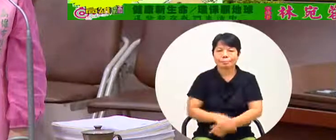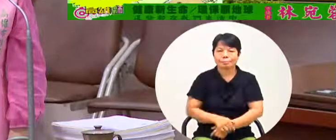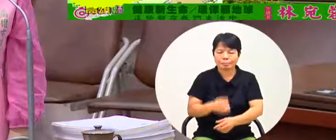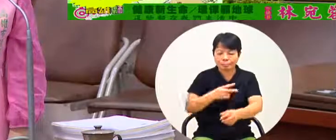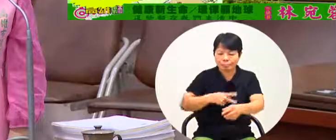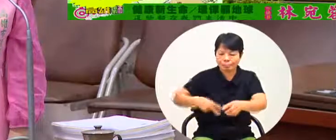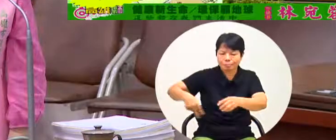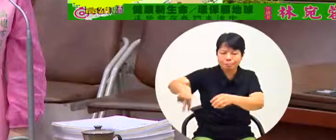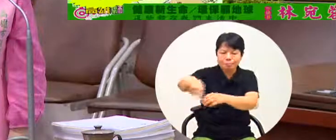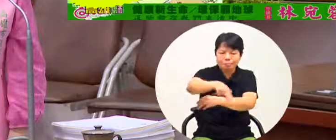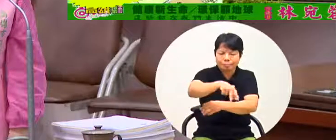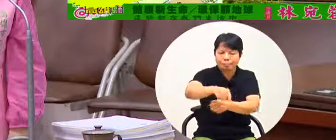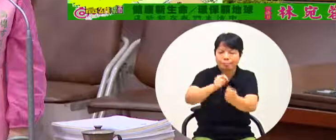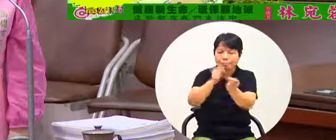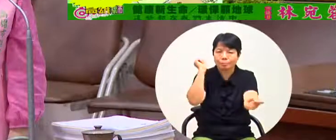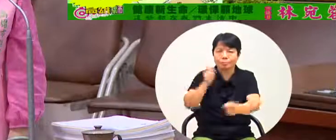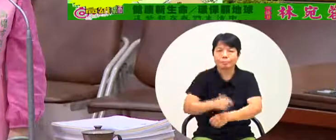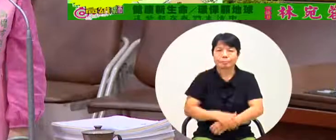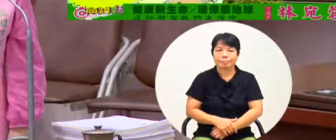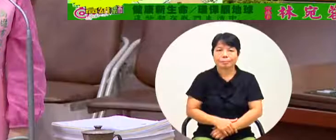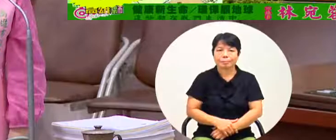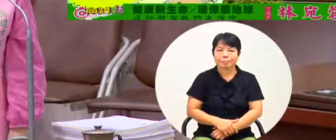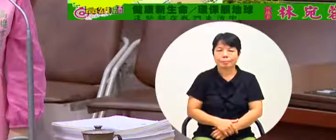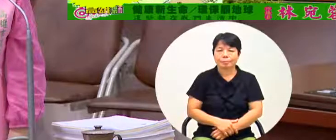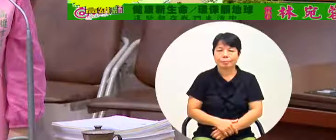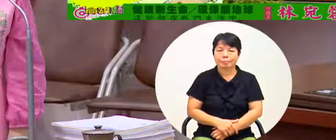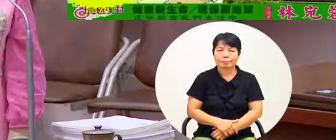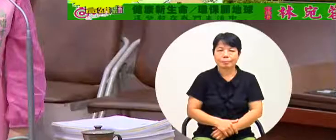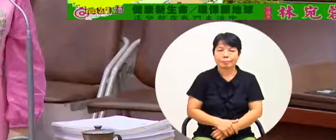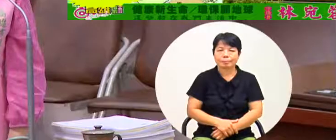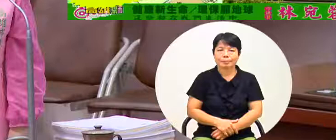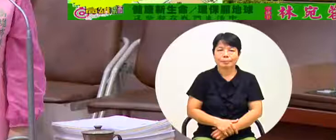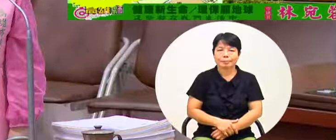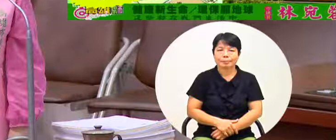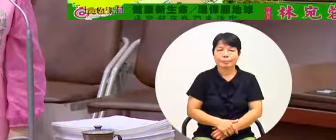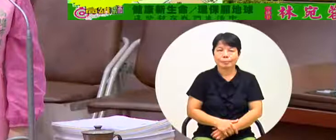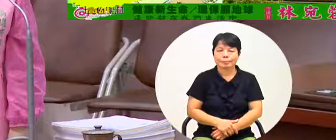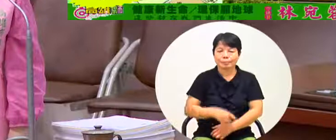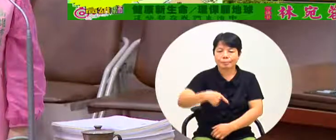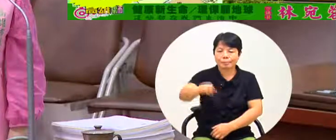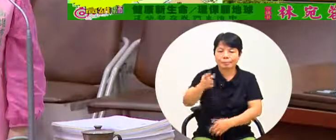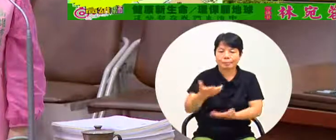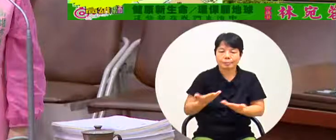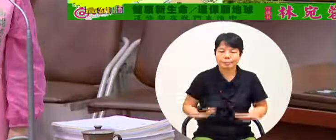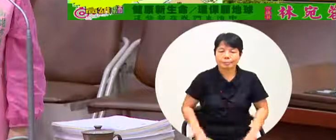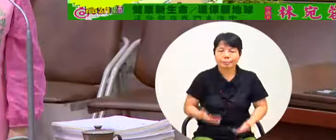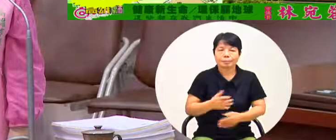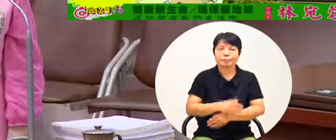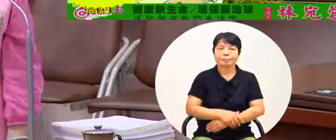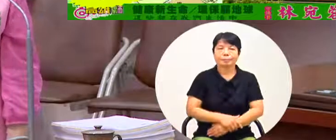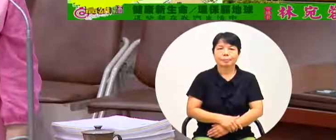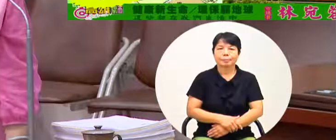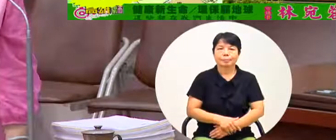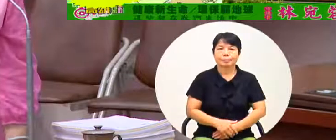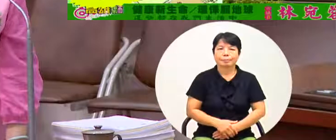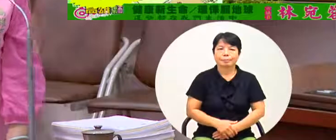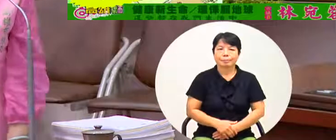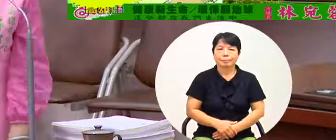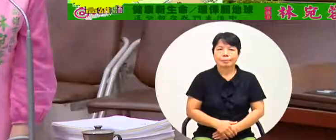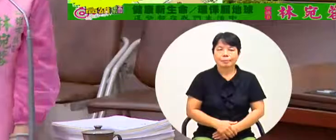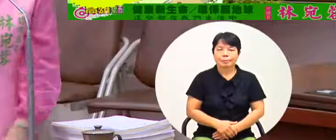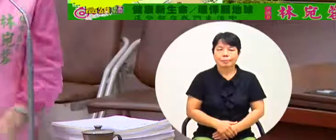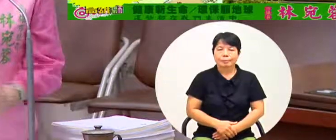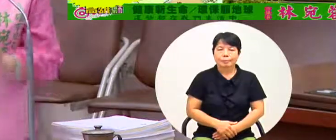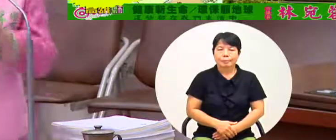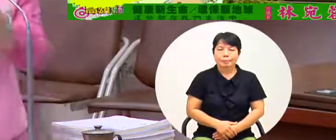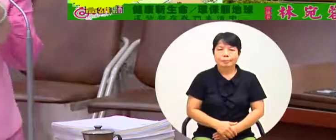当经过这个所在吼，要来去休憩，因为我们的来团